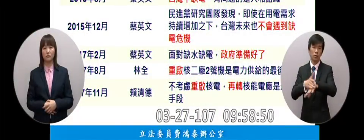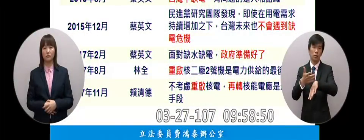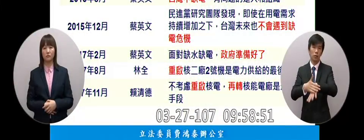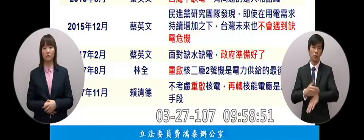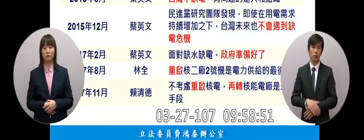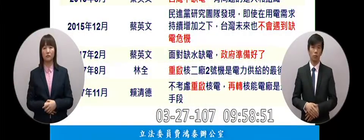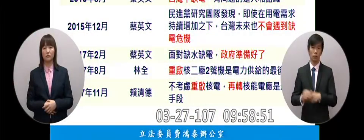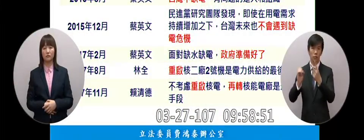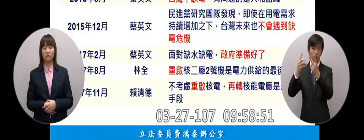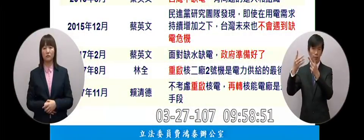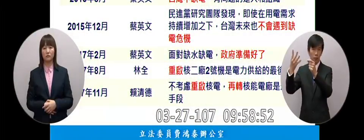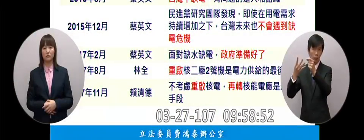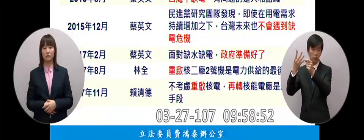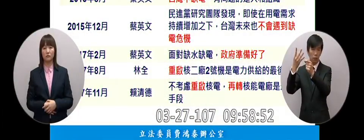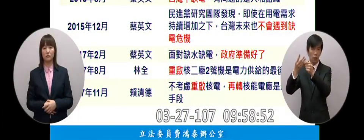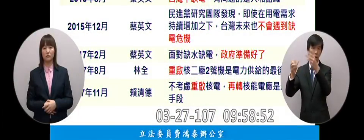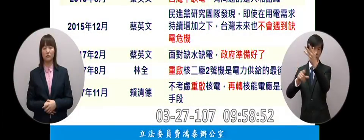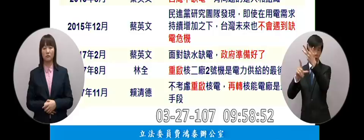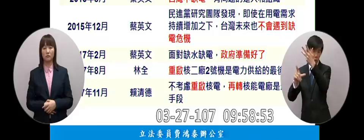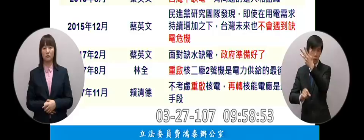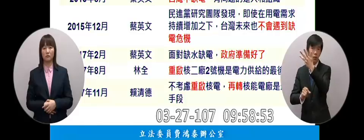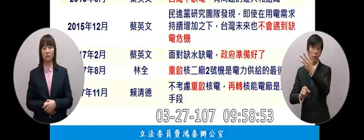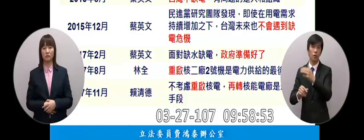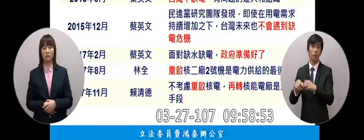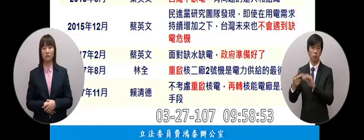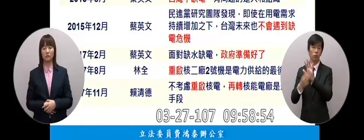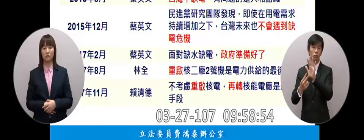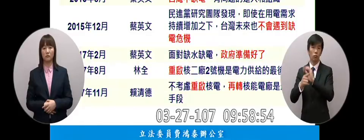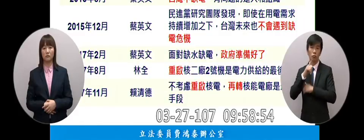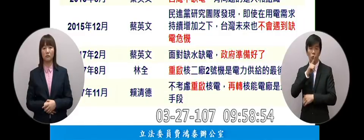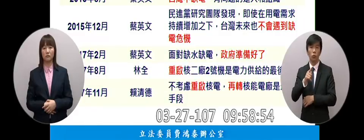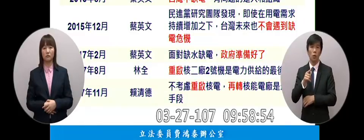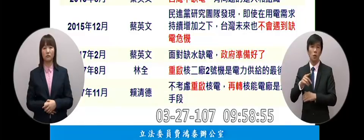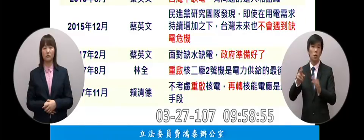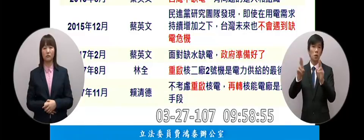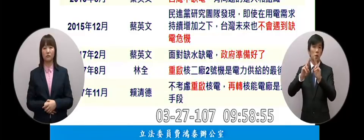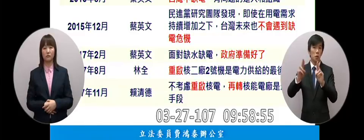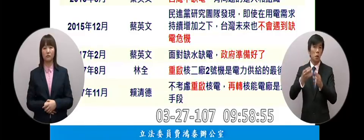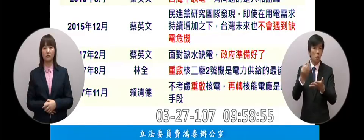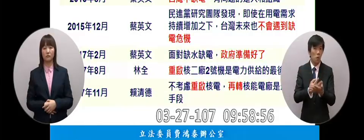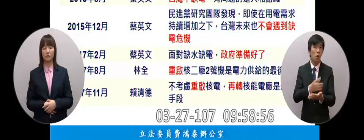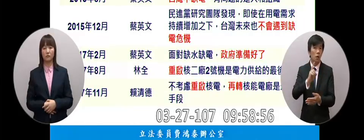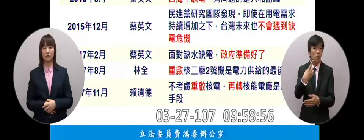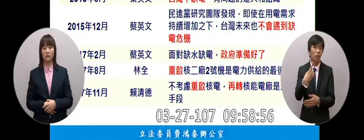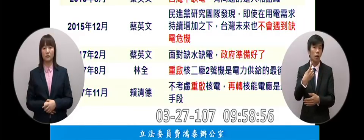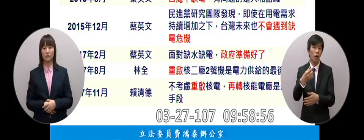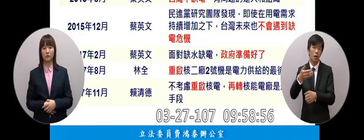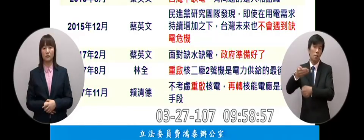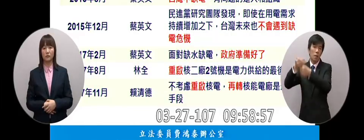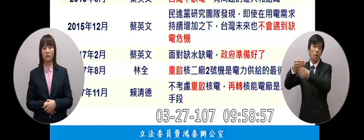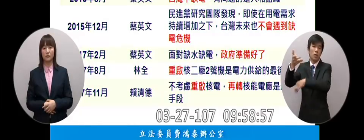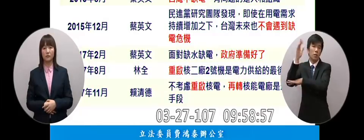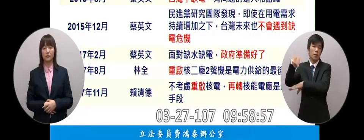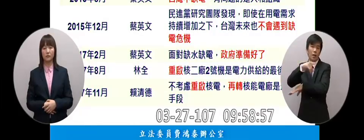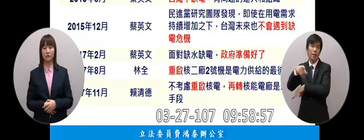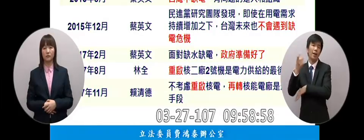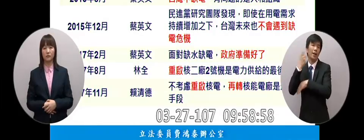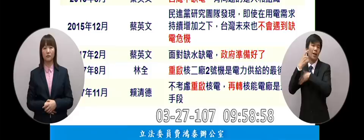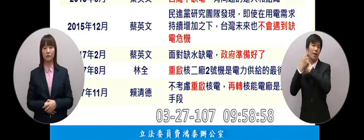2014年8月，民进党的智库说，缺电是被马政府制造出来的伎俩。